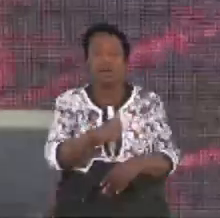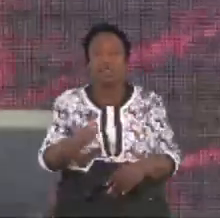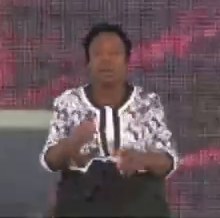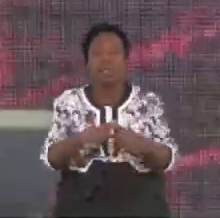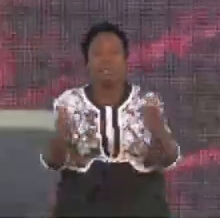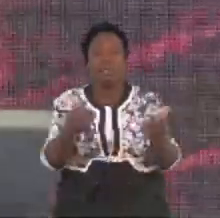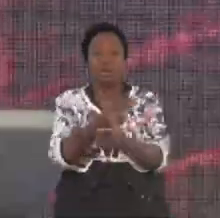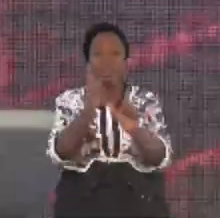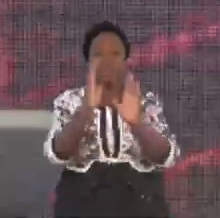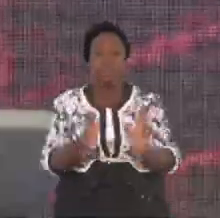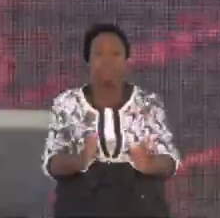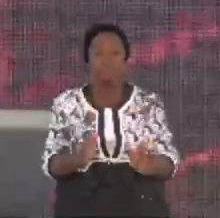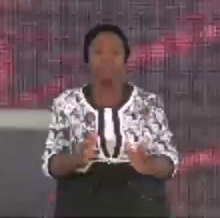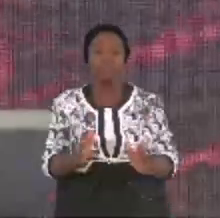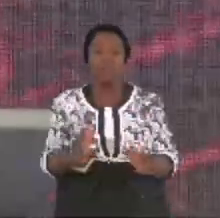grand libérateur.